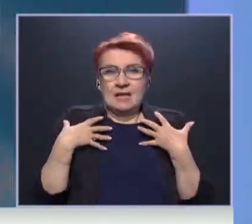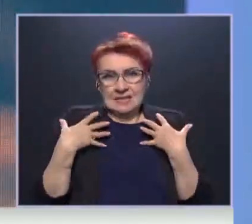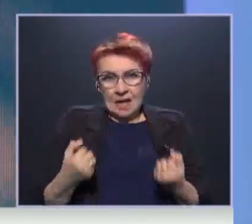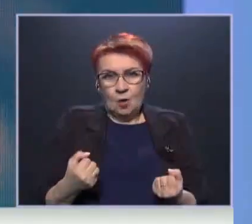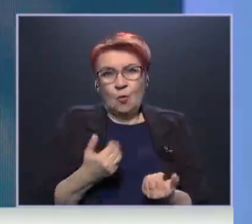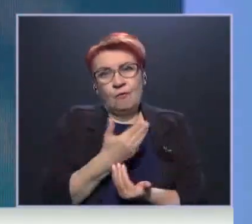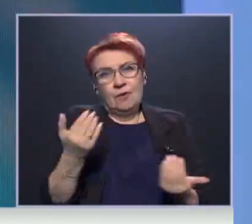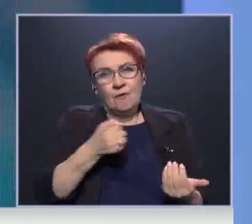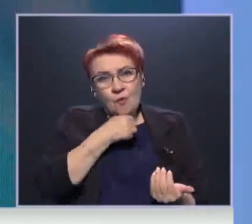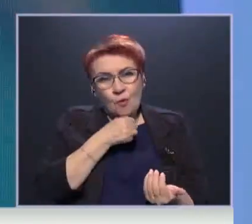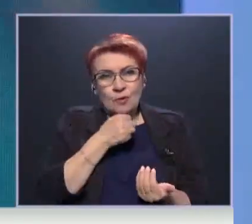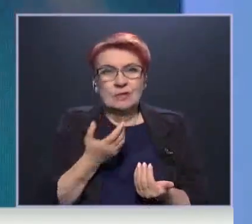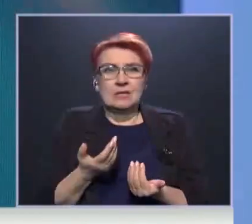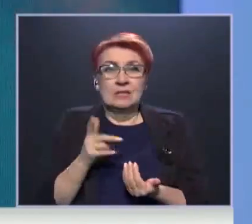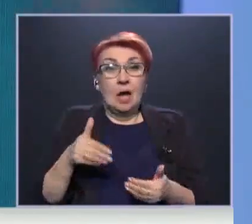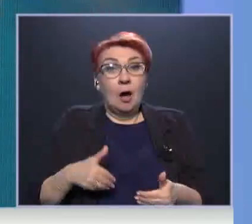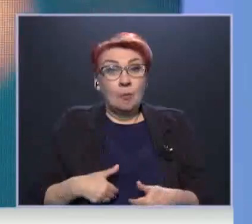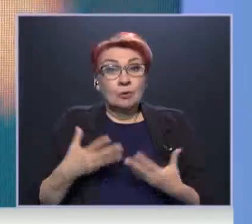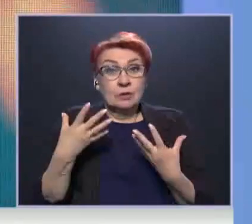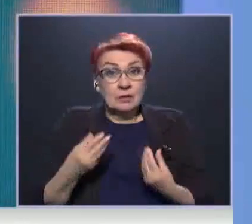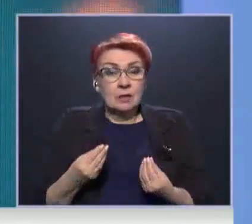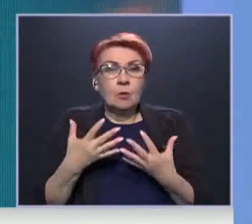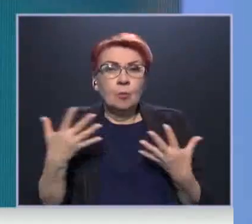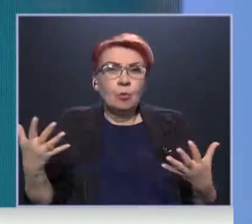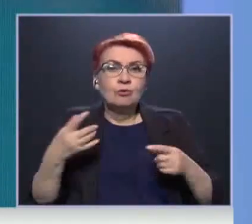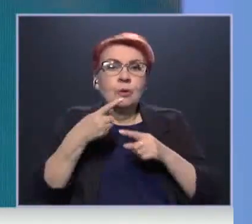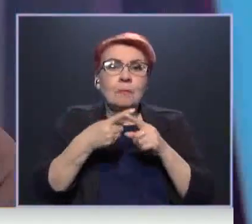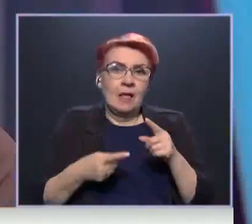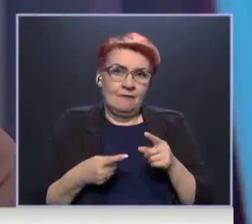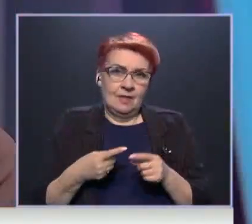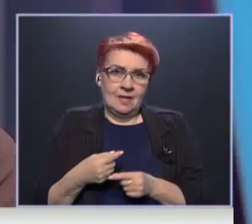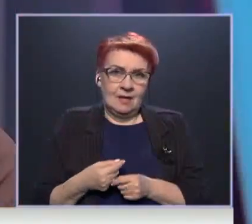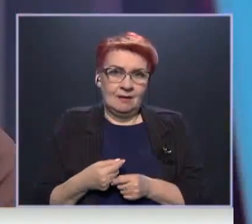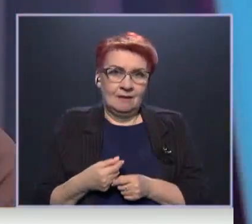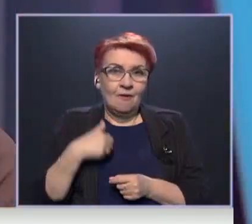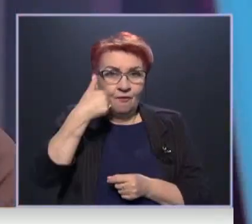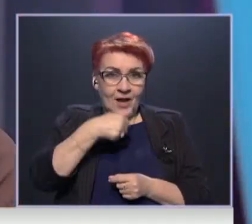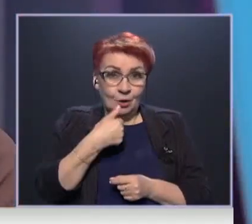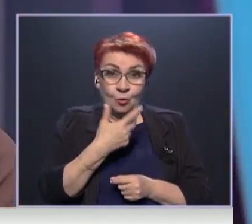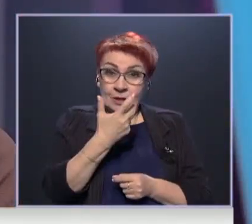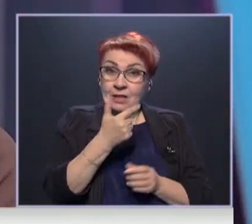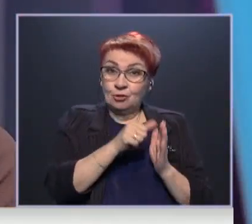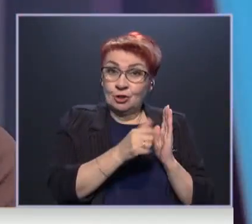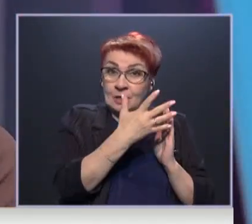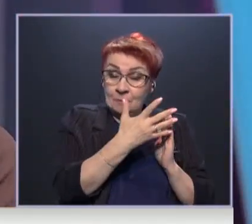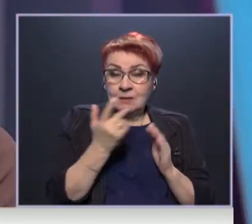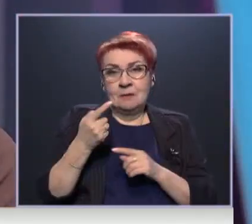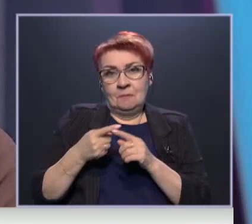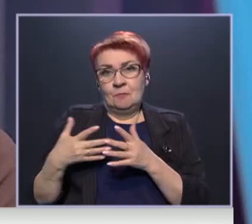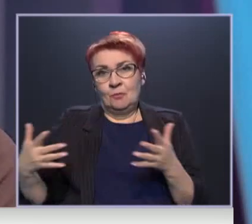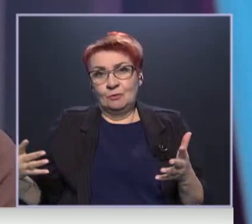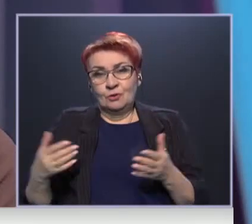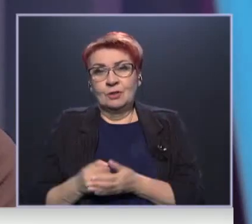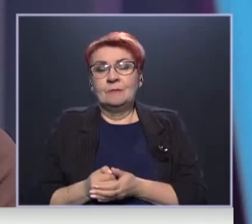возраста, который есть, то постных дней оказывается больше половины года. И дополнительных 3 дня поста перед